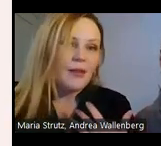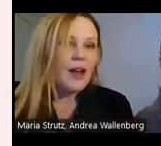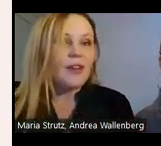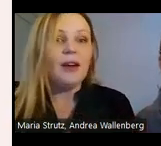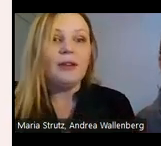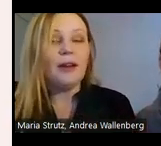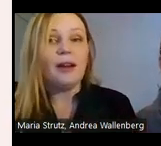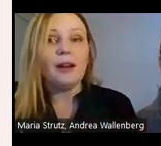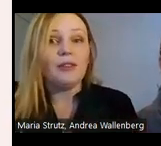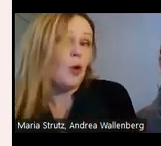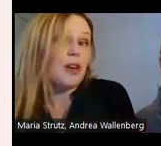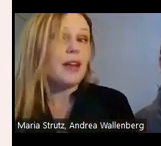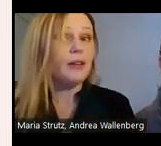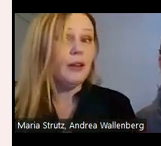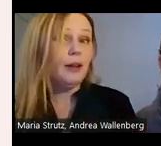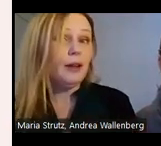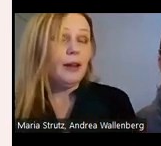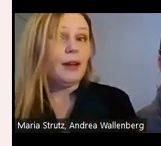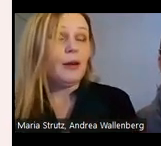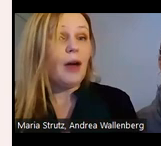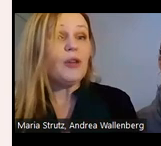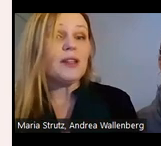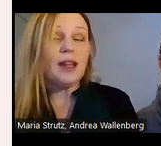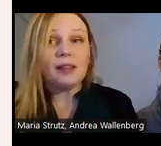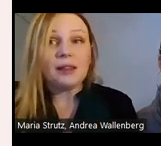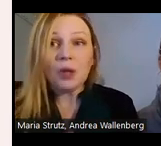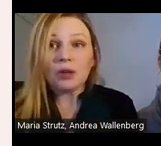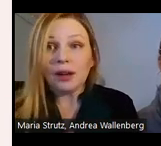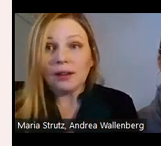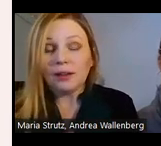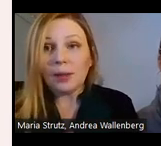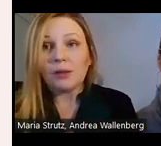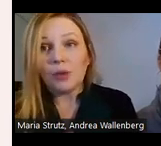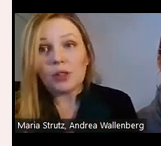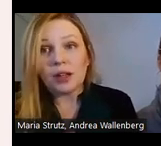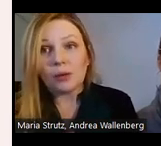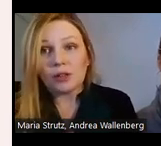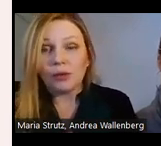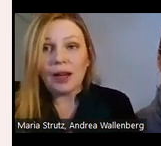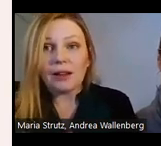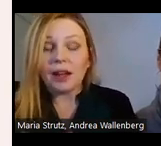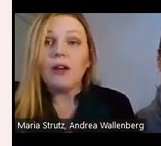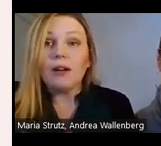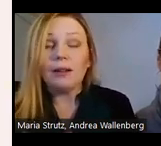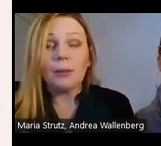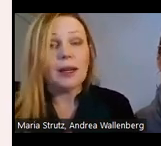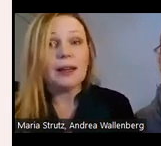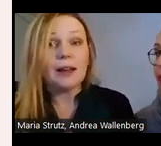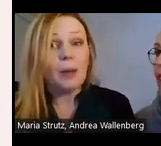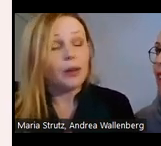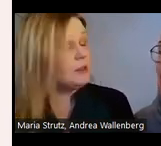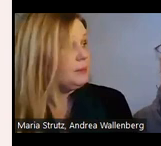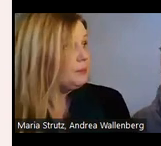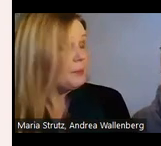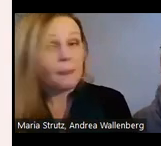imitera varandra, joller. Mm. Och här finns det jättemycket man som vuxen och som förälder kan göra med det lilla,